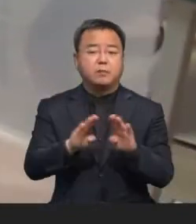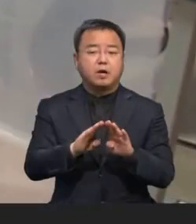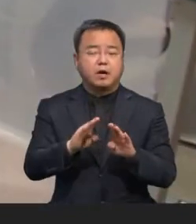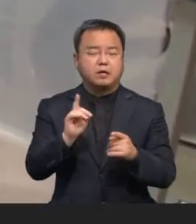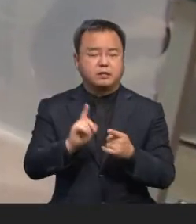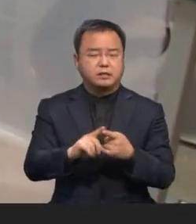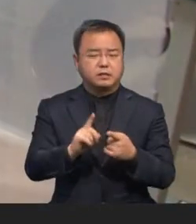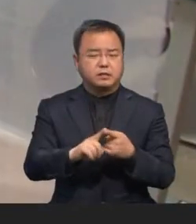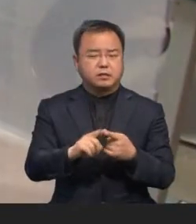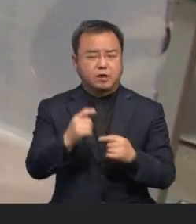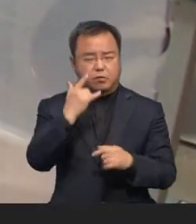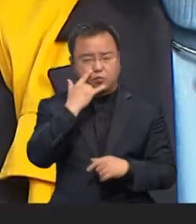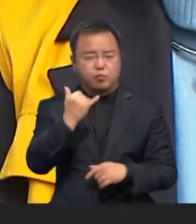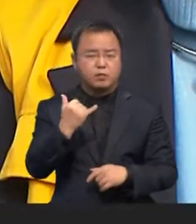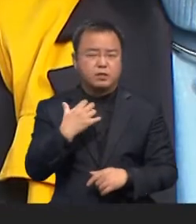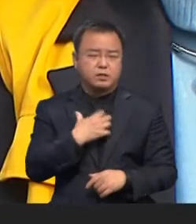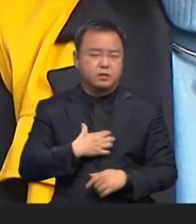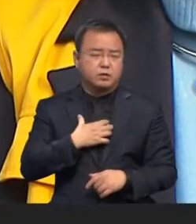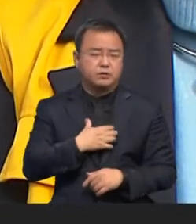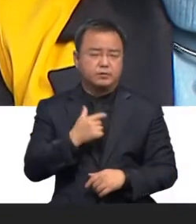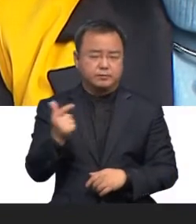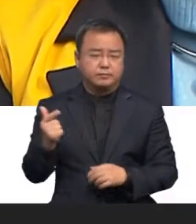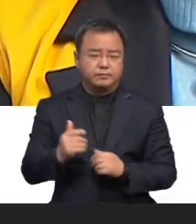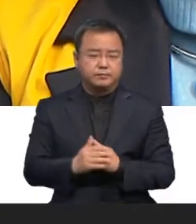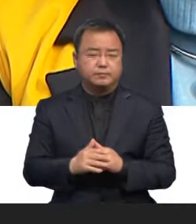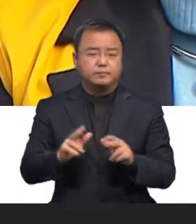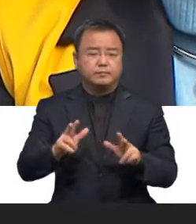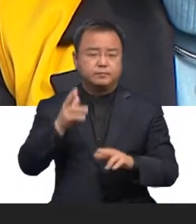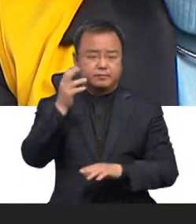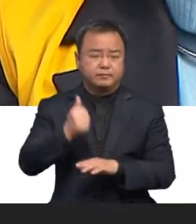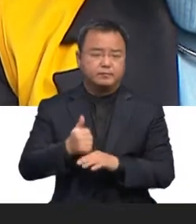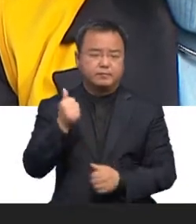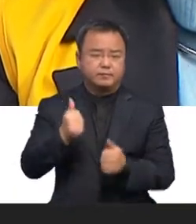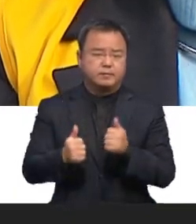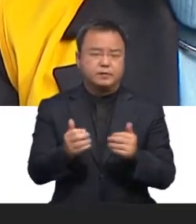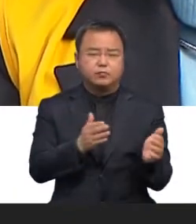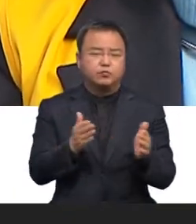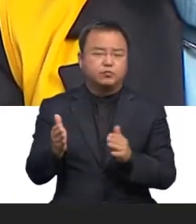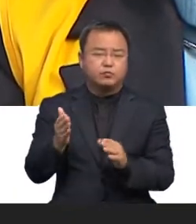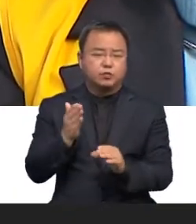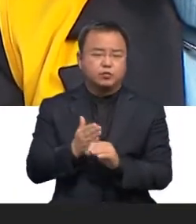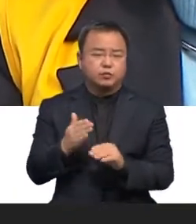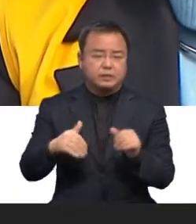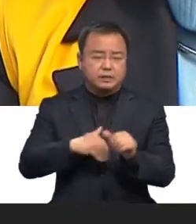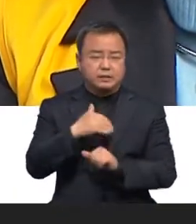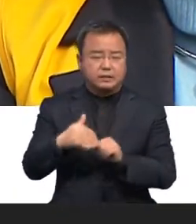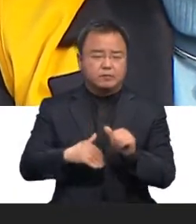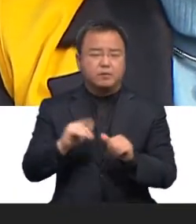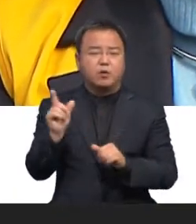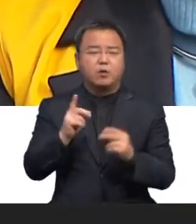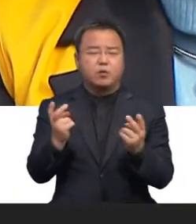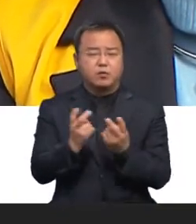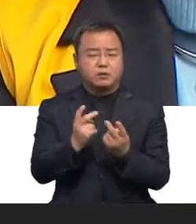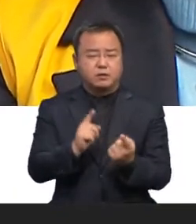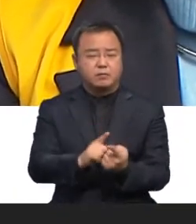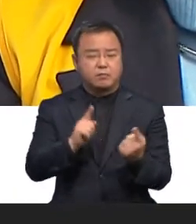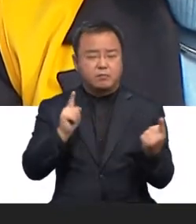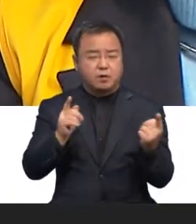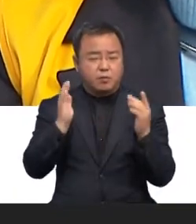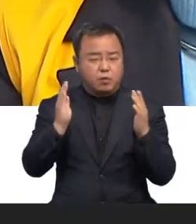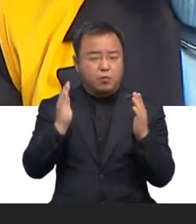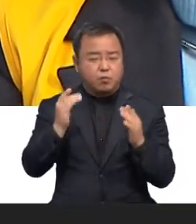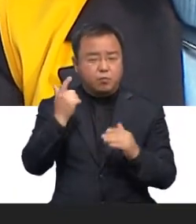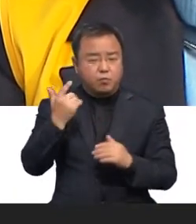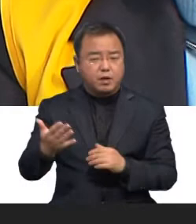학부모들의 걱정도 큽니다. 지금 기말고사 준비를 하고 있는 이 상황에서 어떻게 비대면 수업을 하라고 하는 건지, 그리고